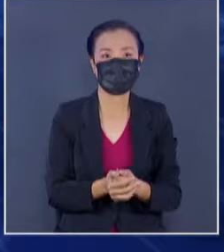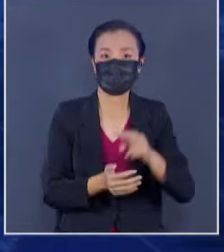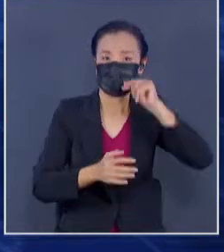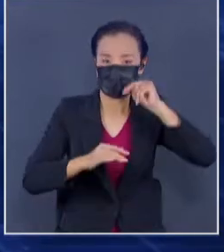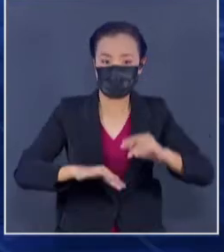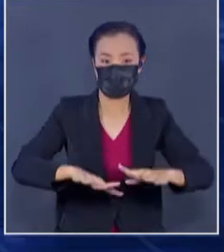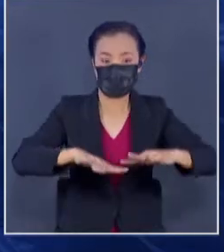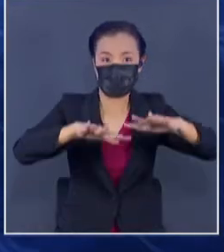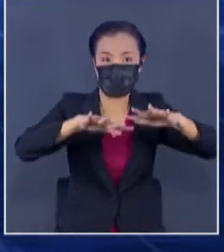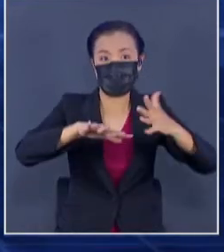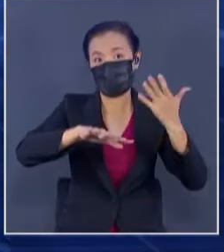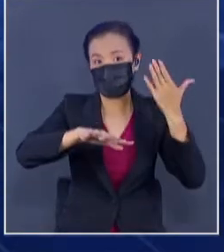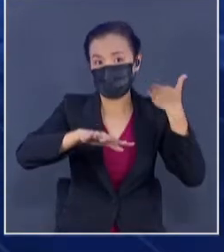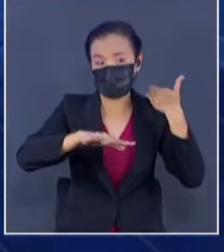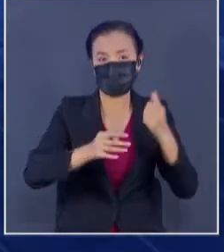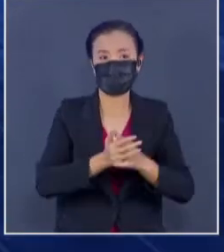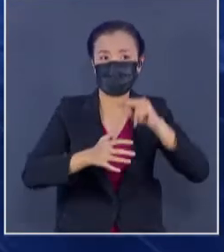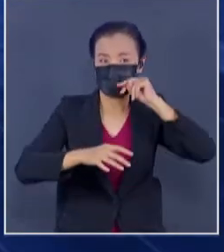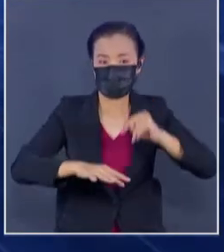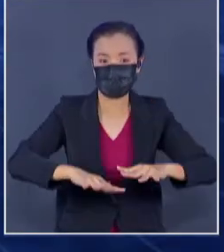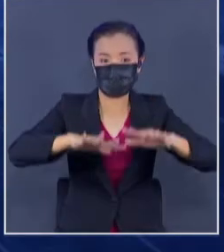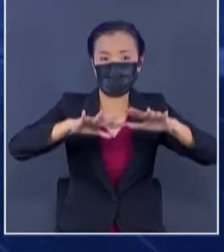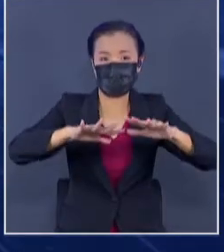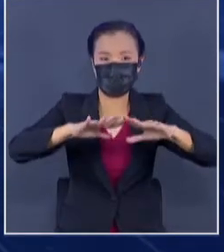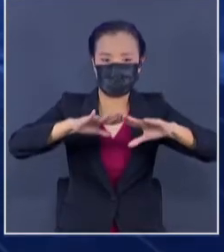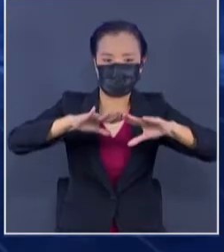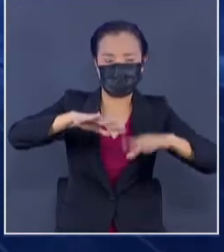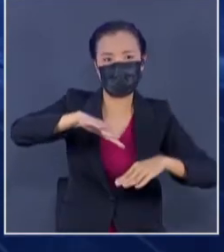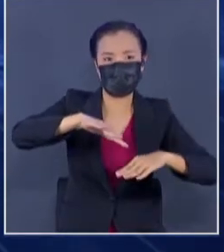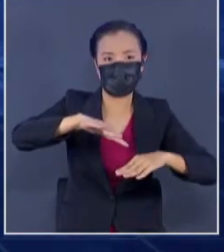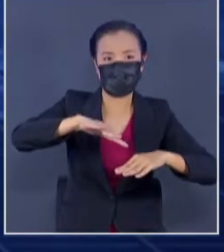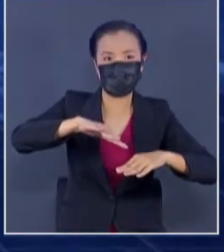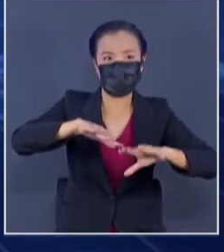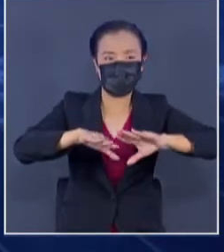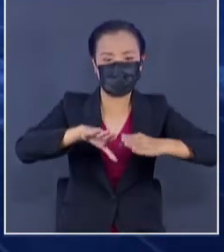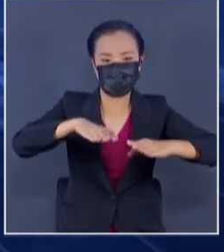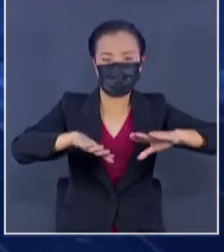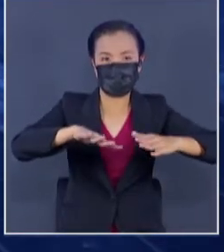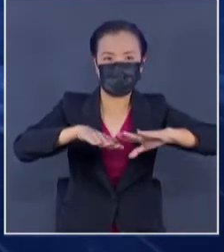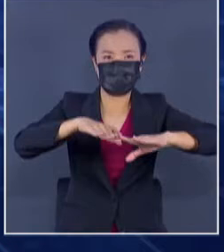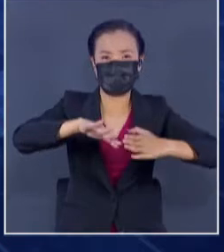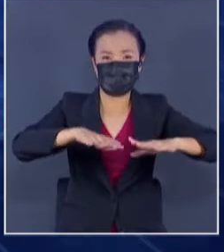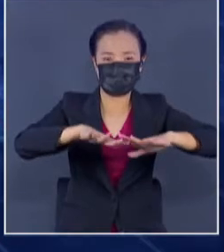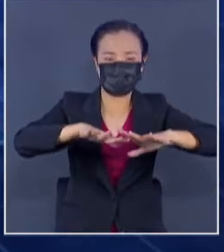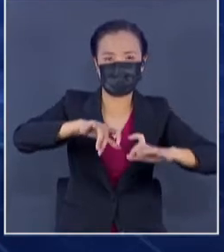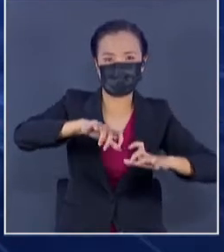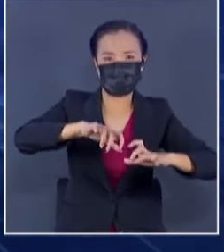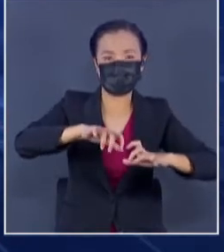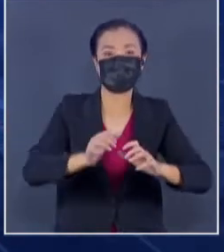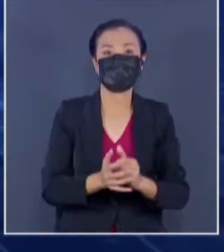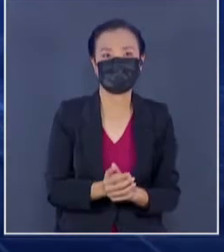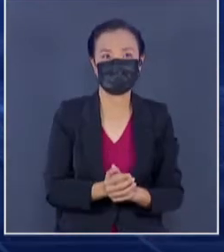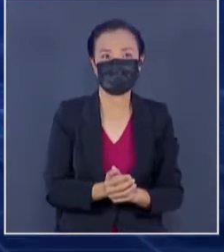มครับแล้วมันก็กลายเป็นว่าพอน้ำท่วมเนี่ยถนนมันพังมันร่อนเป็นแผ่นๆแตกหักเป็นแผ่นๆออกมา